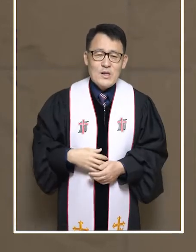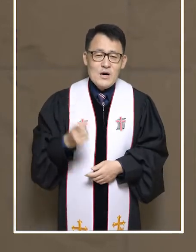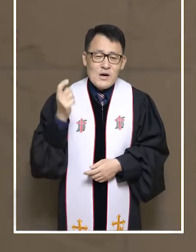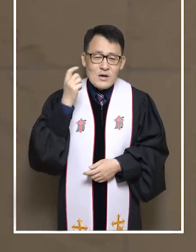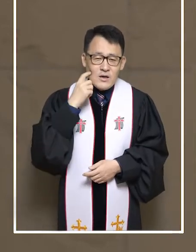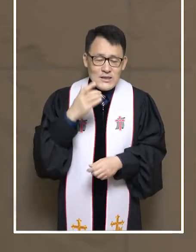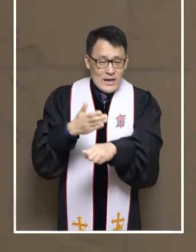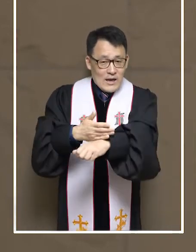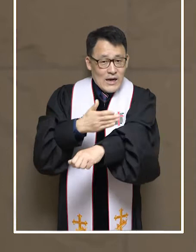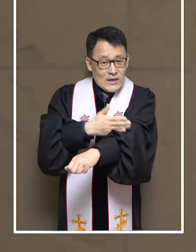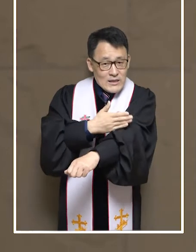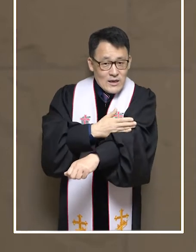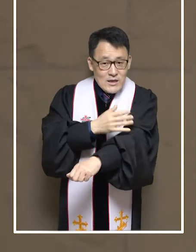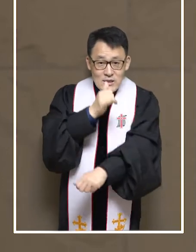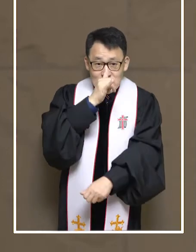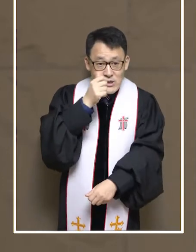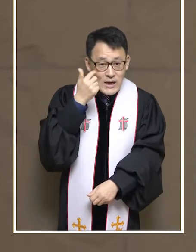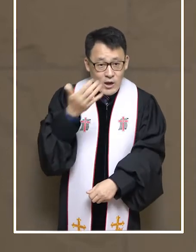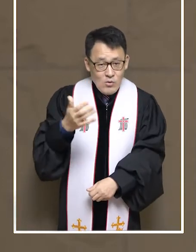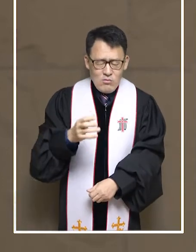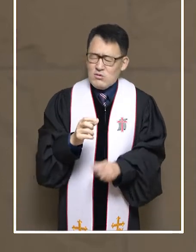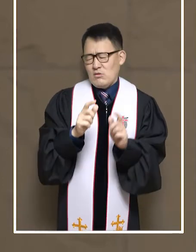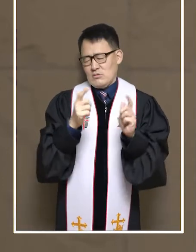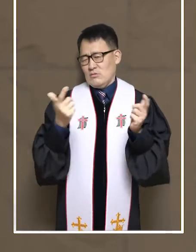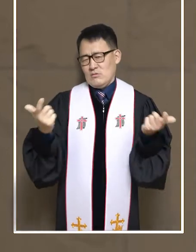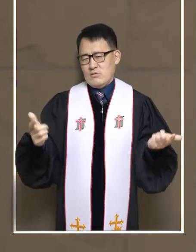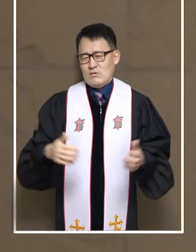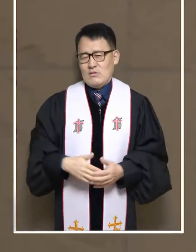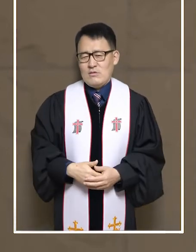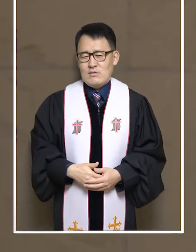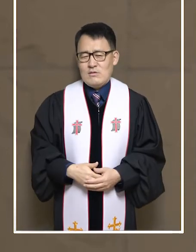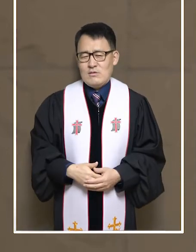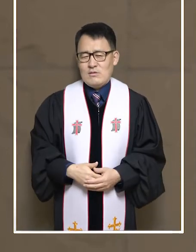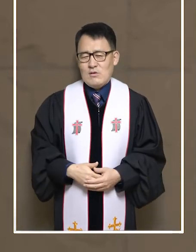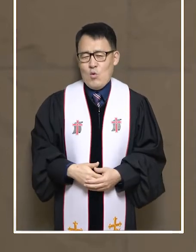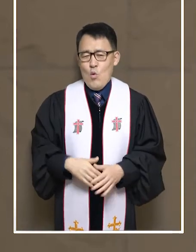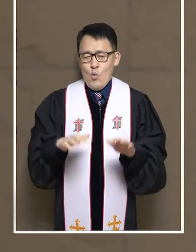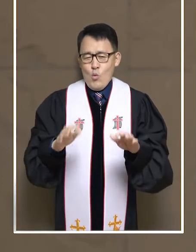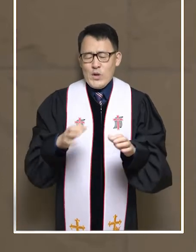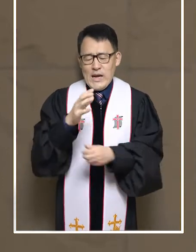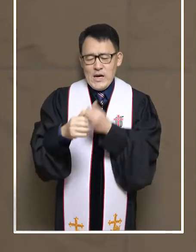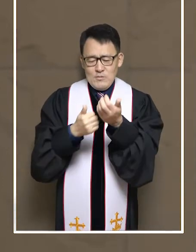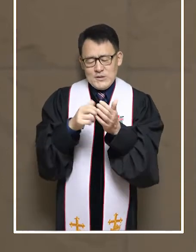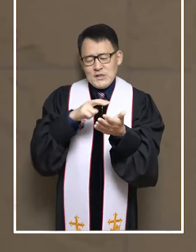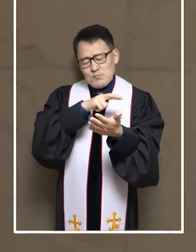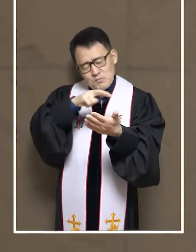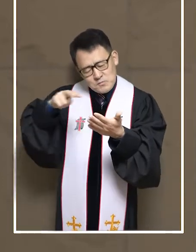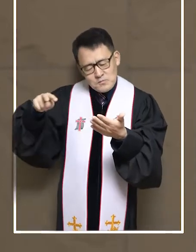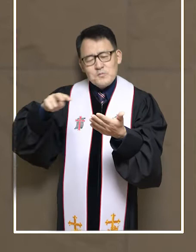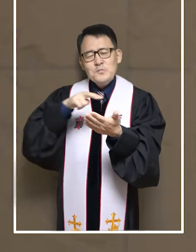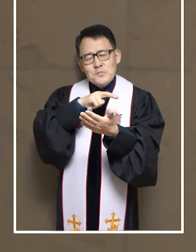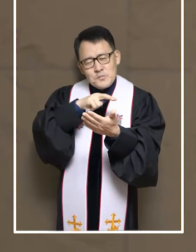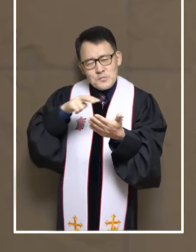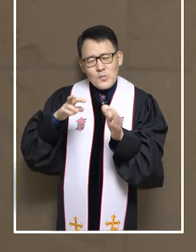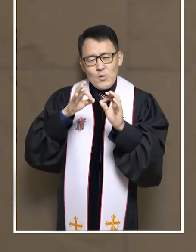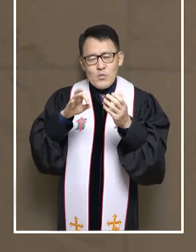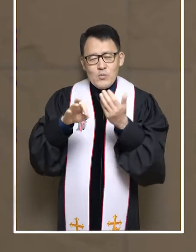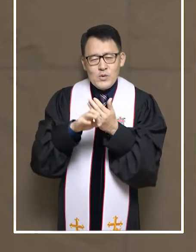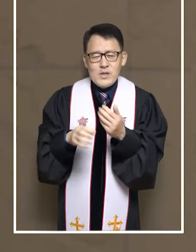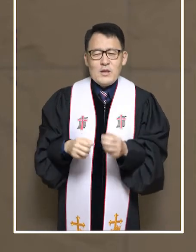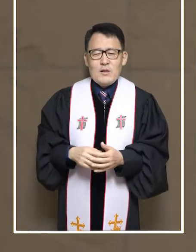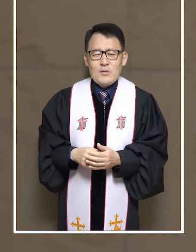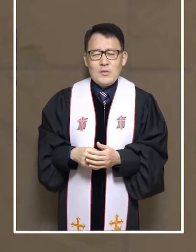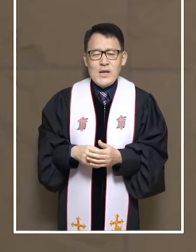말이 거짓이거나 과장일까요? 여러분, 그렇지 않습니다. 오늘 읽은 본문의